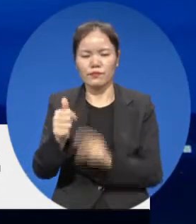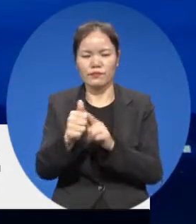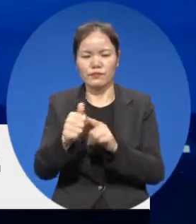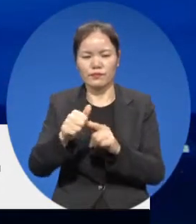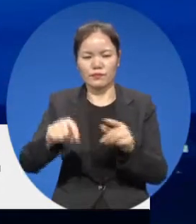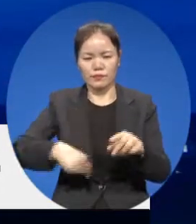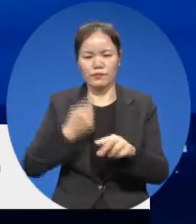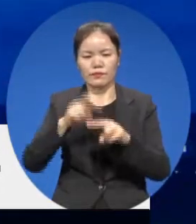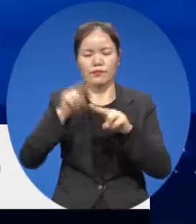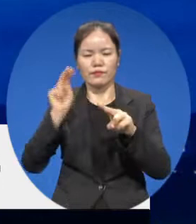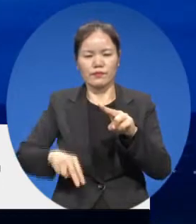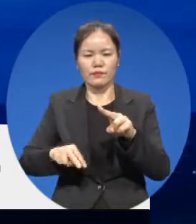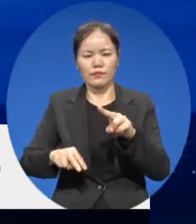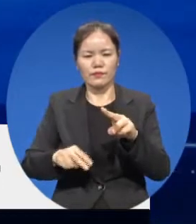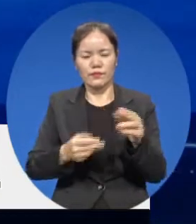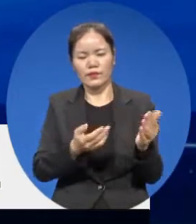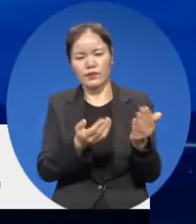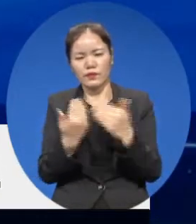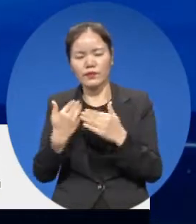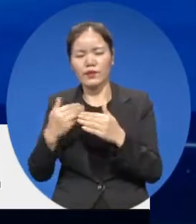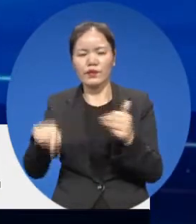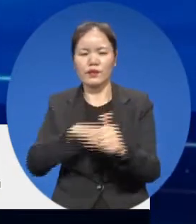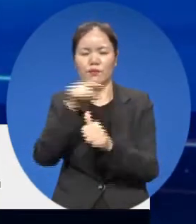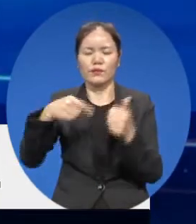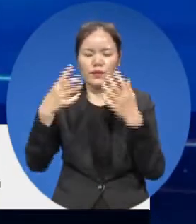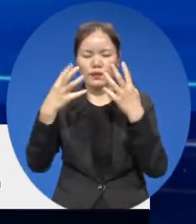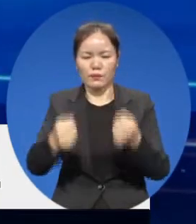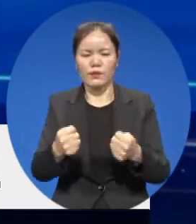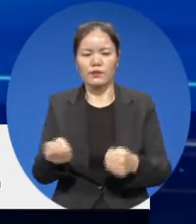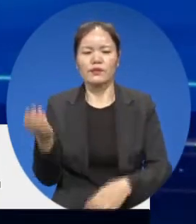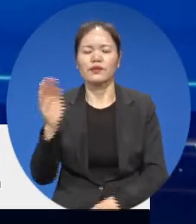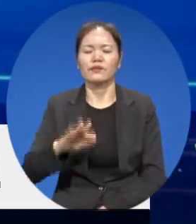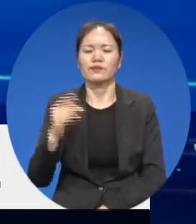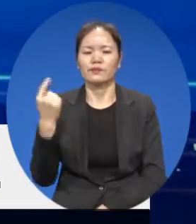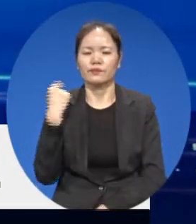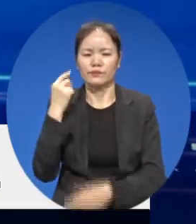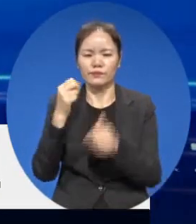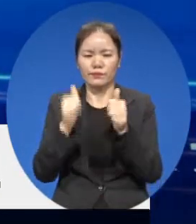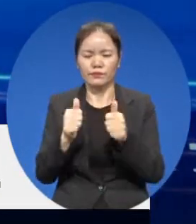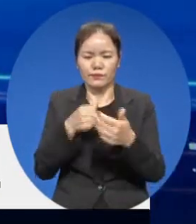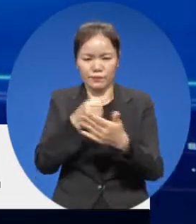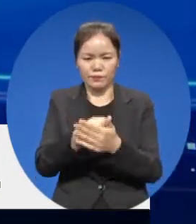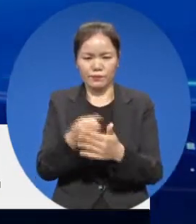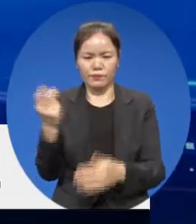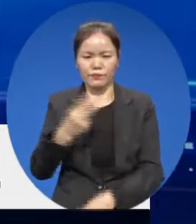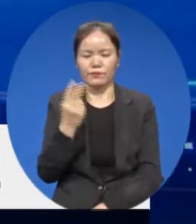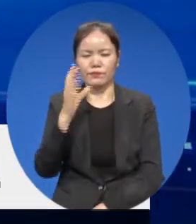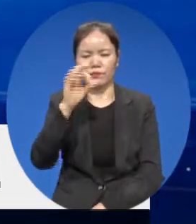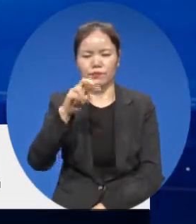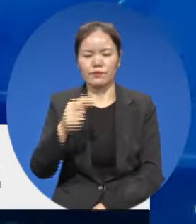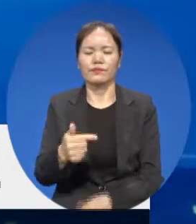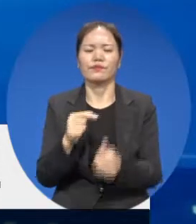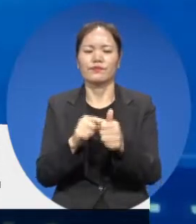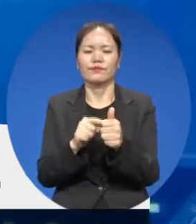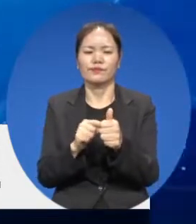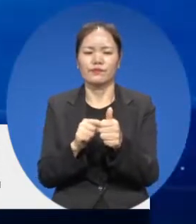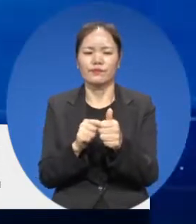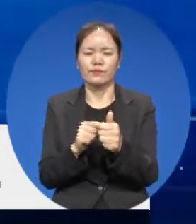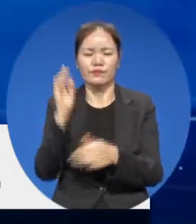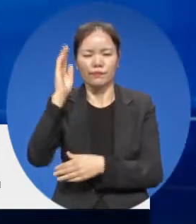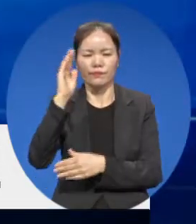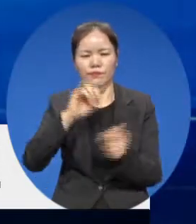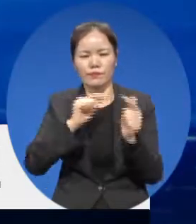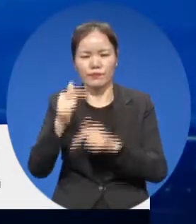자진사퇴를 유도한다 이런 분위기가 팽배해 습니다 하지만 어제 뭐 법원 결정적으로 구여 윤석렬 청장이 내놓은 발언